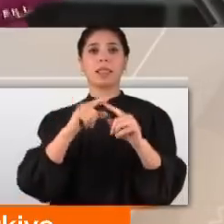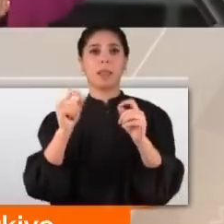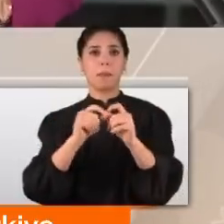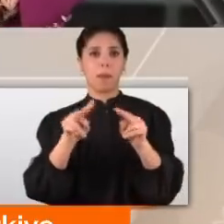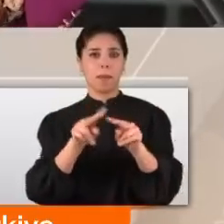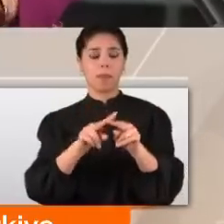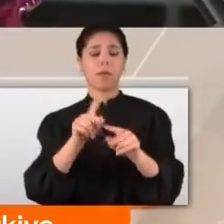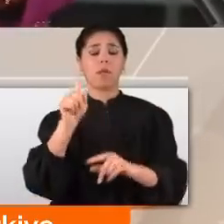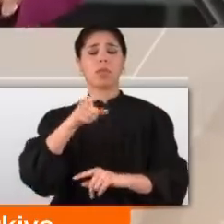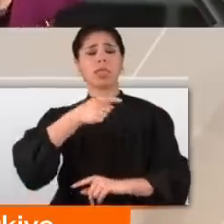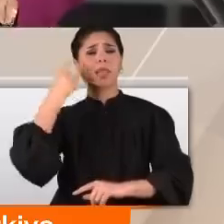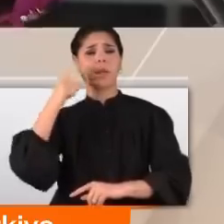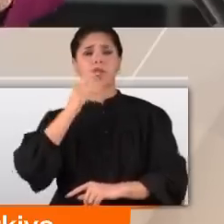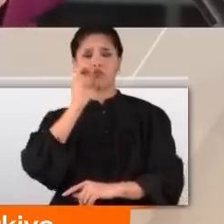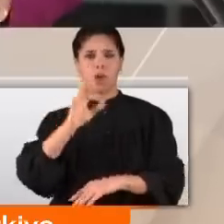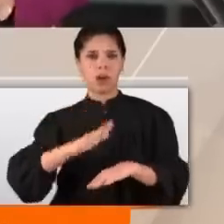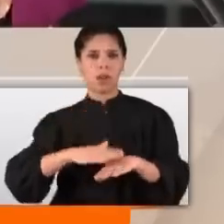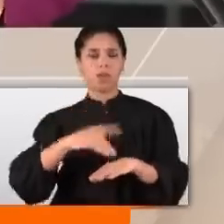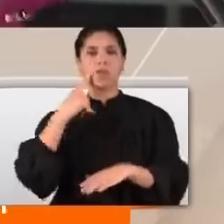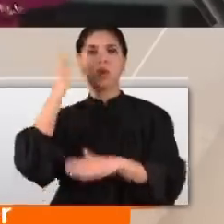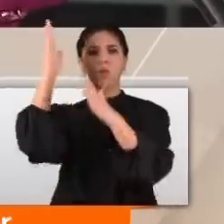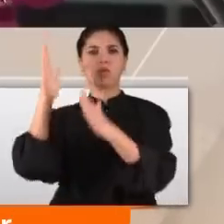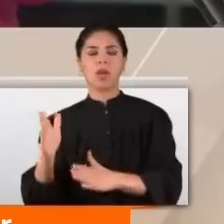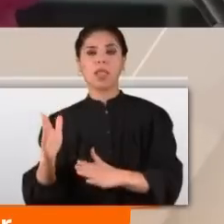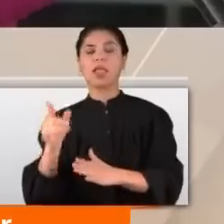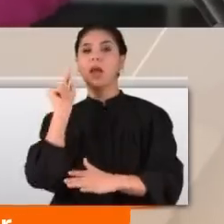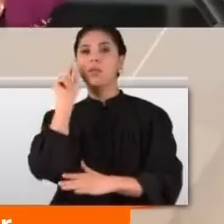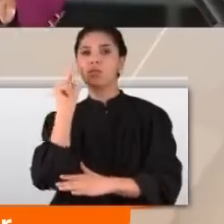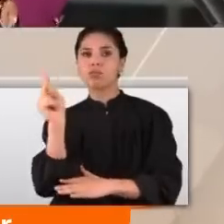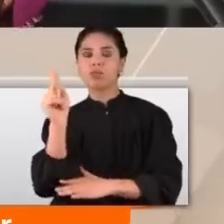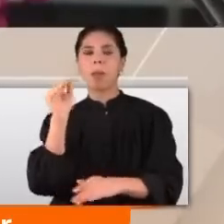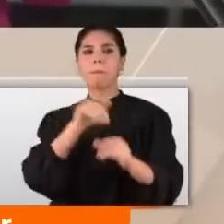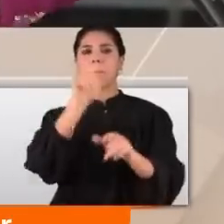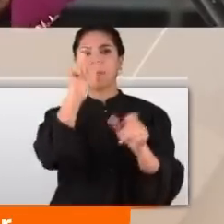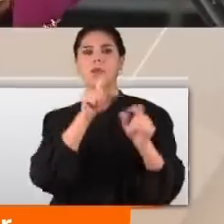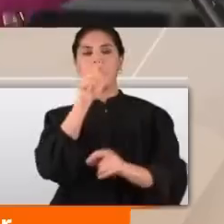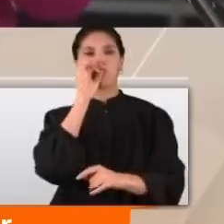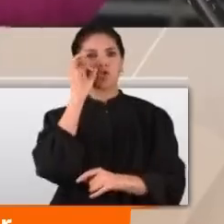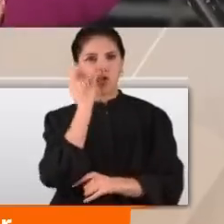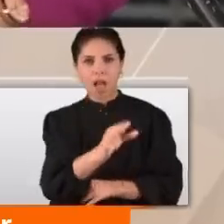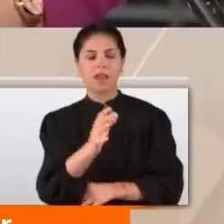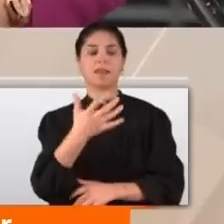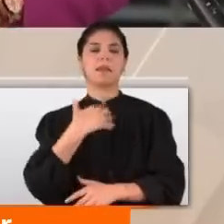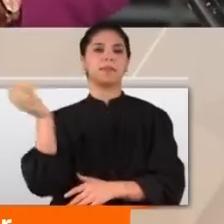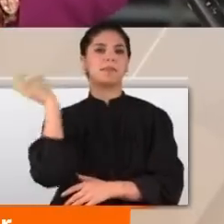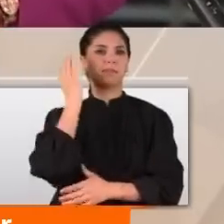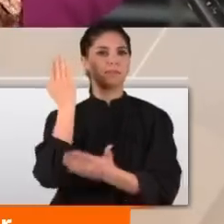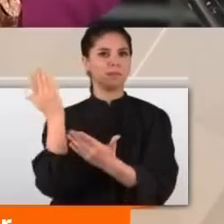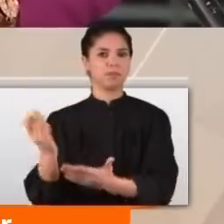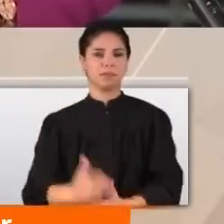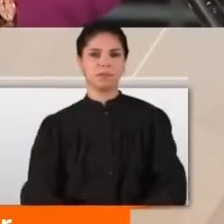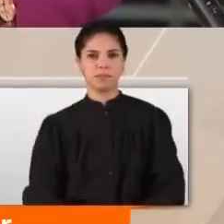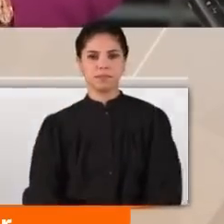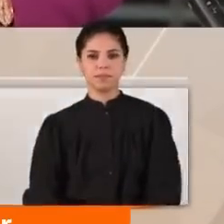bir çağrı yaptı. Dilerseniz gelin Cumhurbaşkanı Erdoğan'ın meclise milletvekillerine yaptığı o tarihi çağrıyı kendi sesinden dinleyelim.